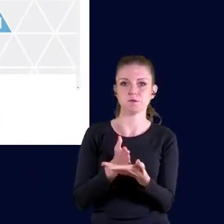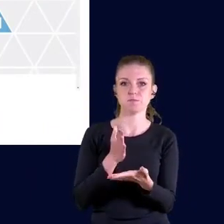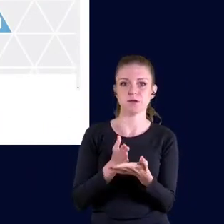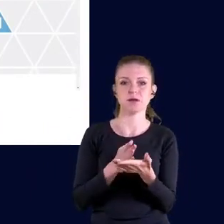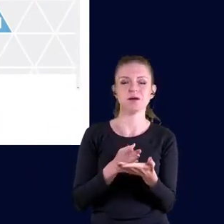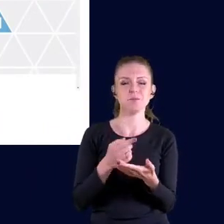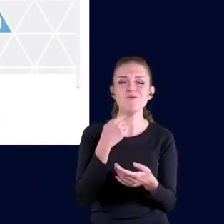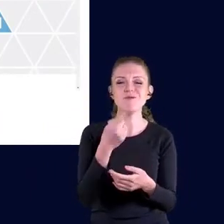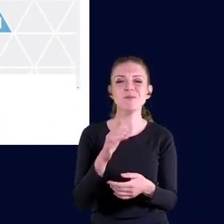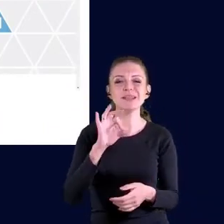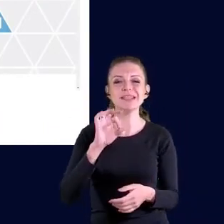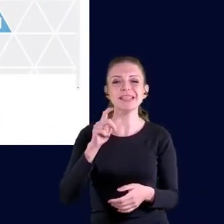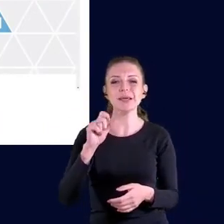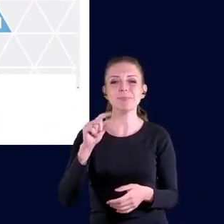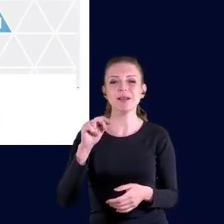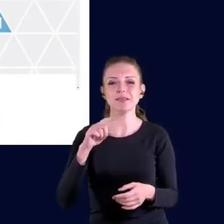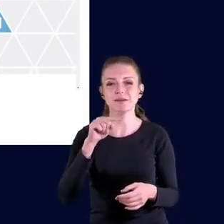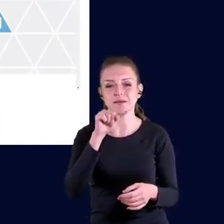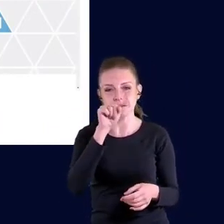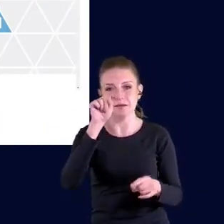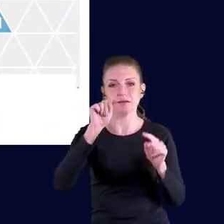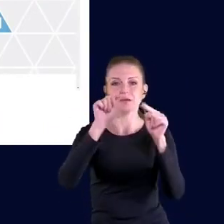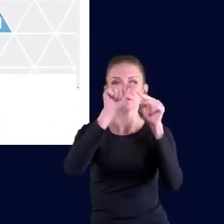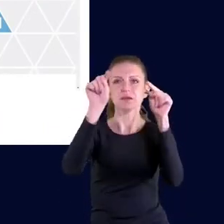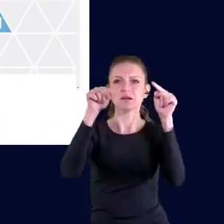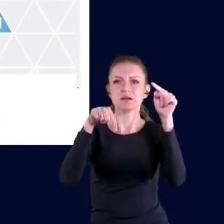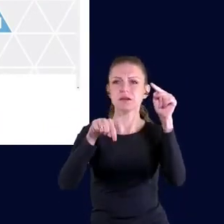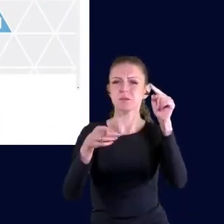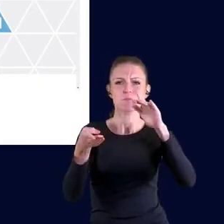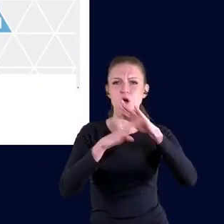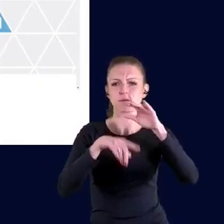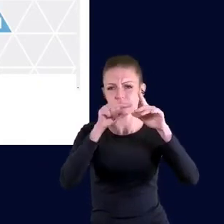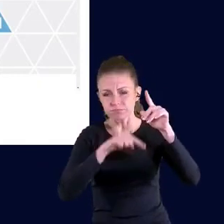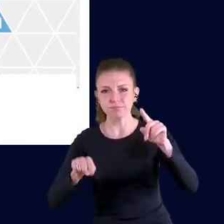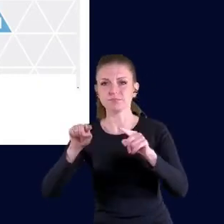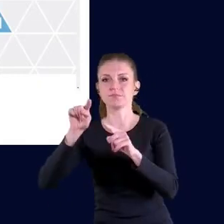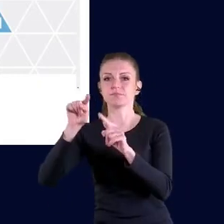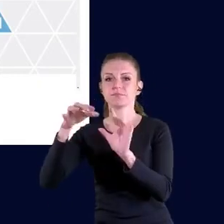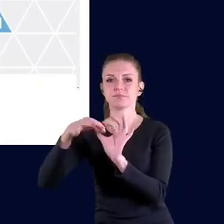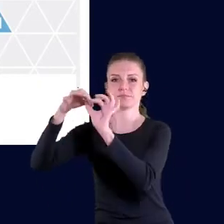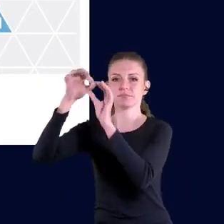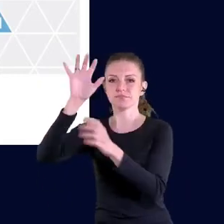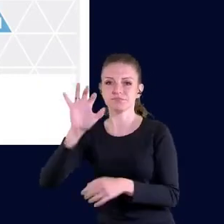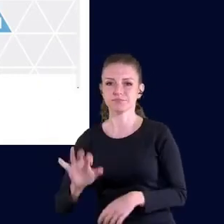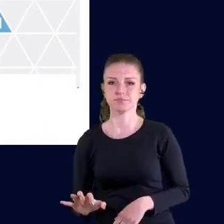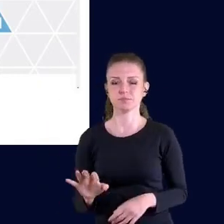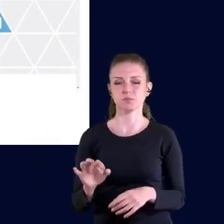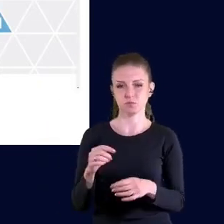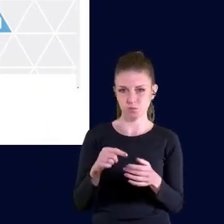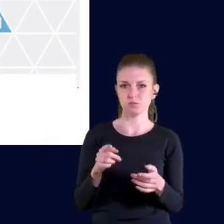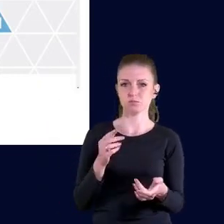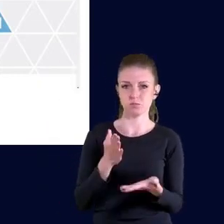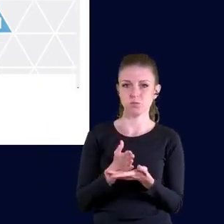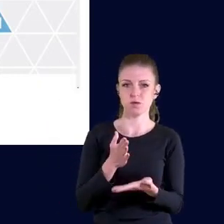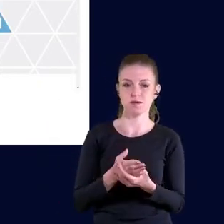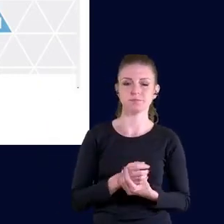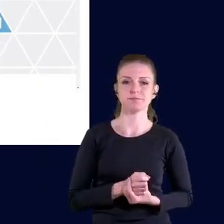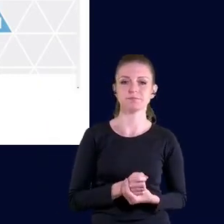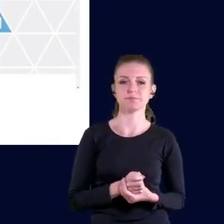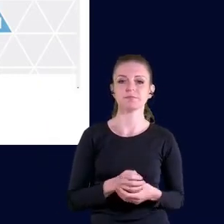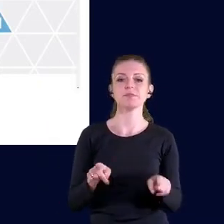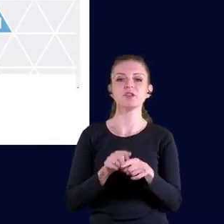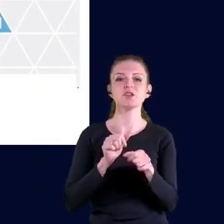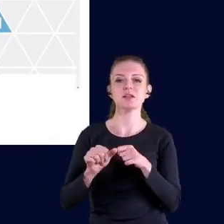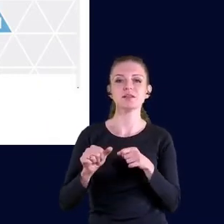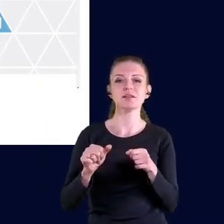Skip linki które tutaj też pozwalają na szybsze dotarcie do treści to jest wersja kontrastowa